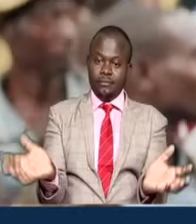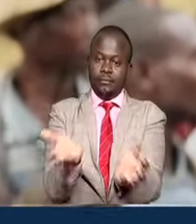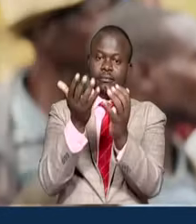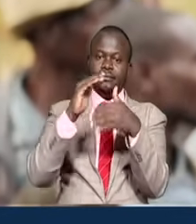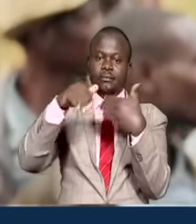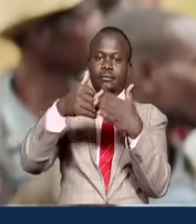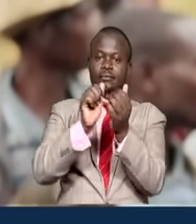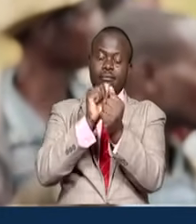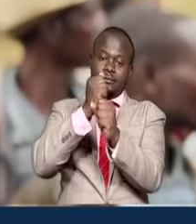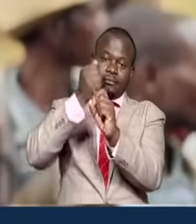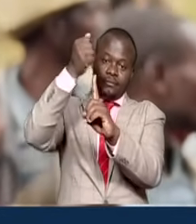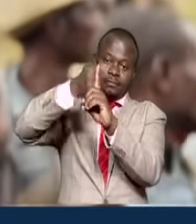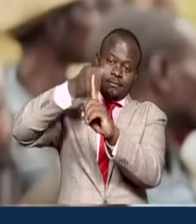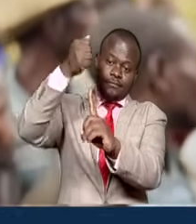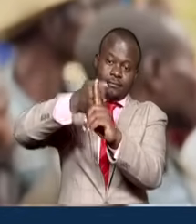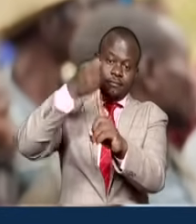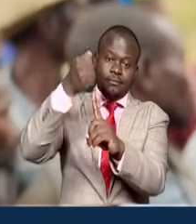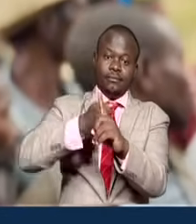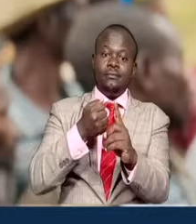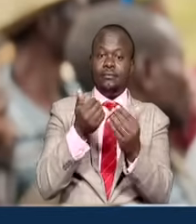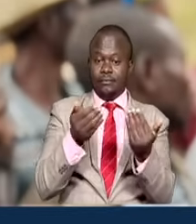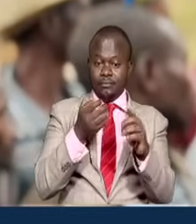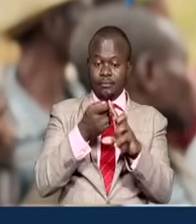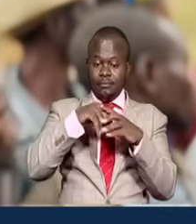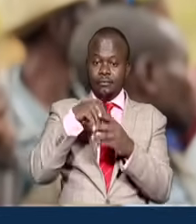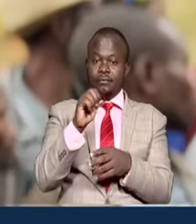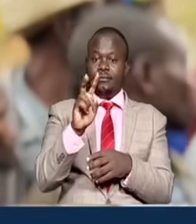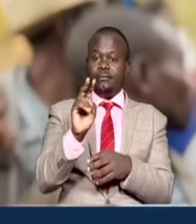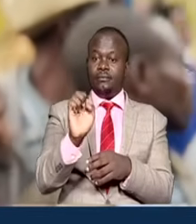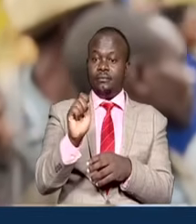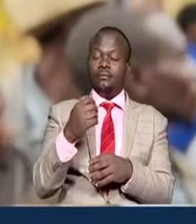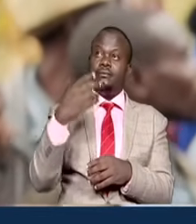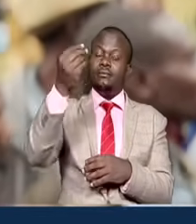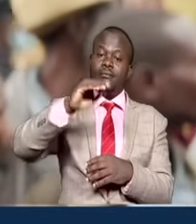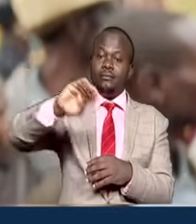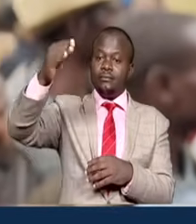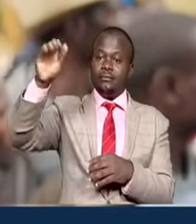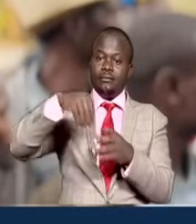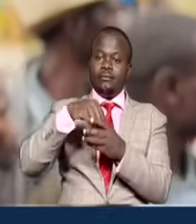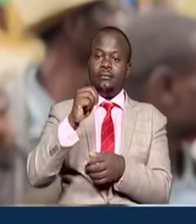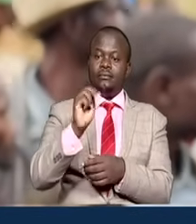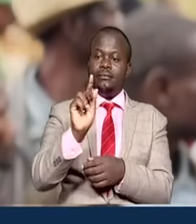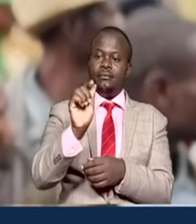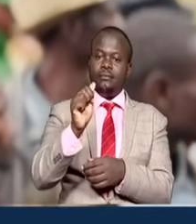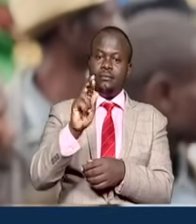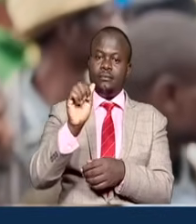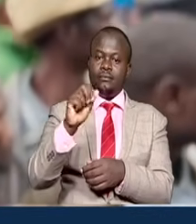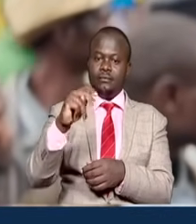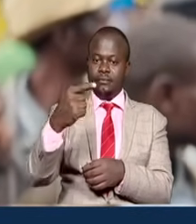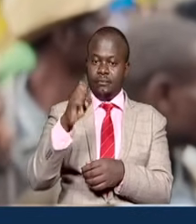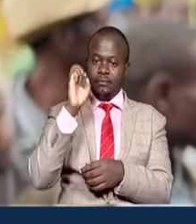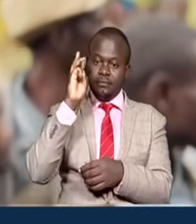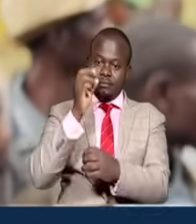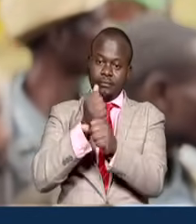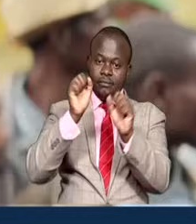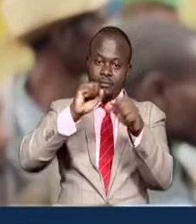bagakora ubuvugizi, umwana avana akajya muri TVT ibyumba cyangwa za Mukarange, ibyo byo twikora iyo bwabaga